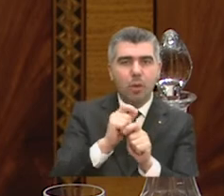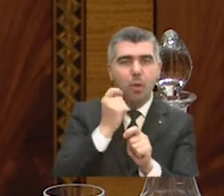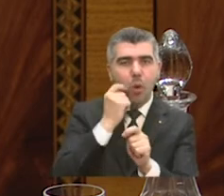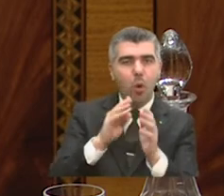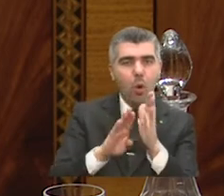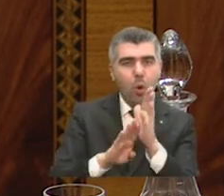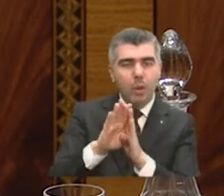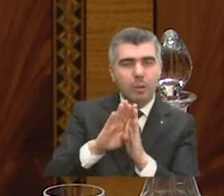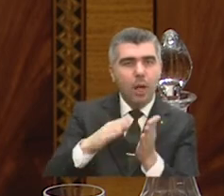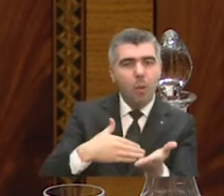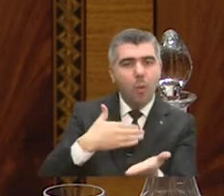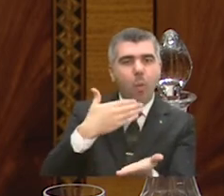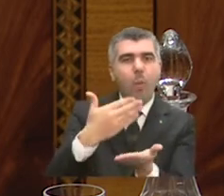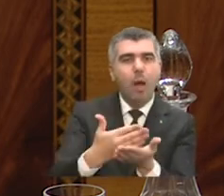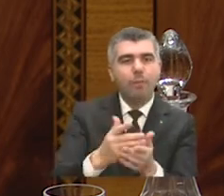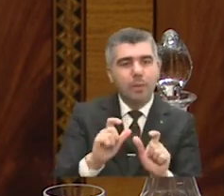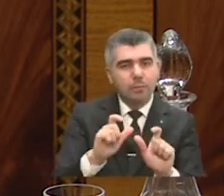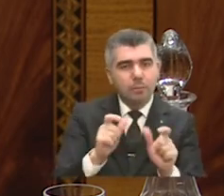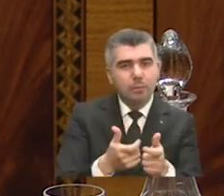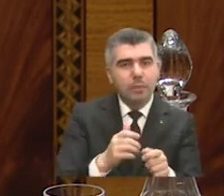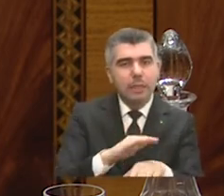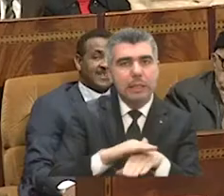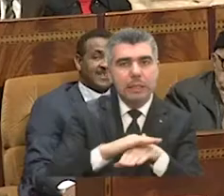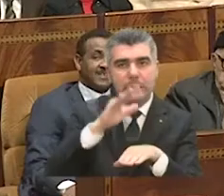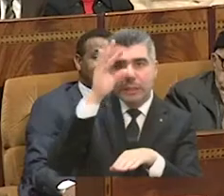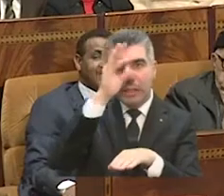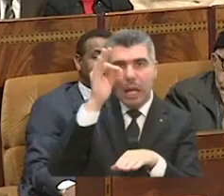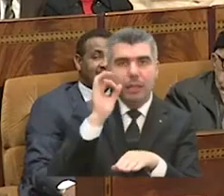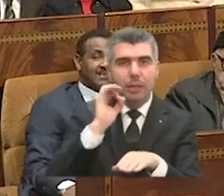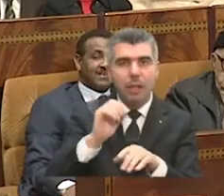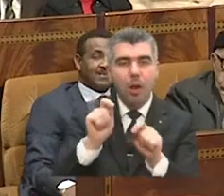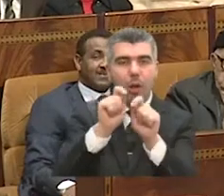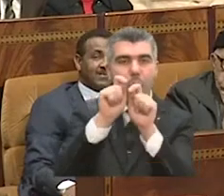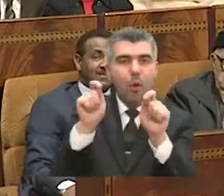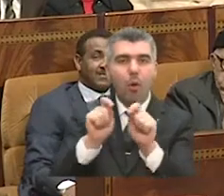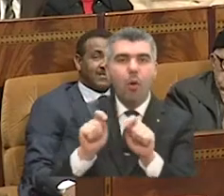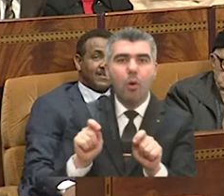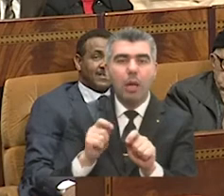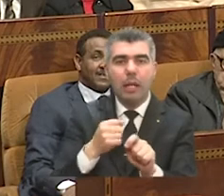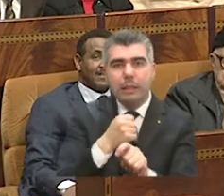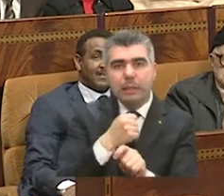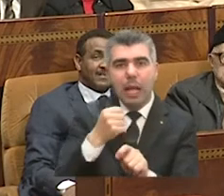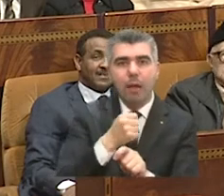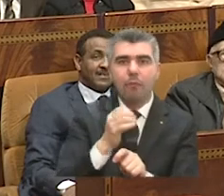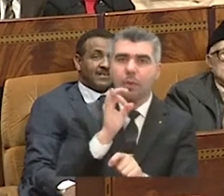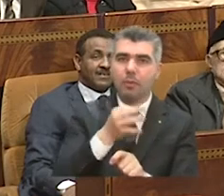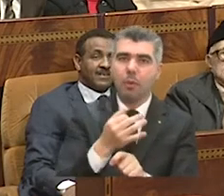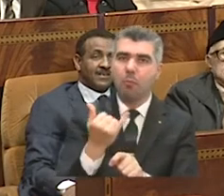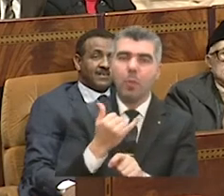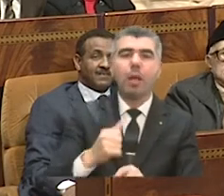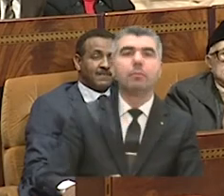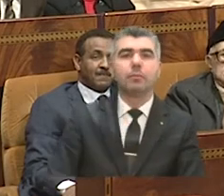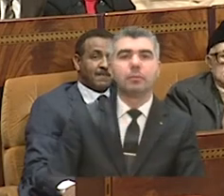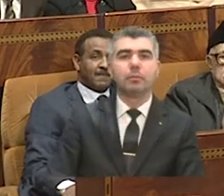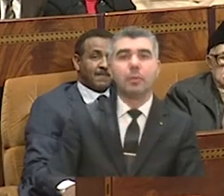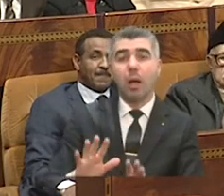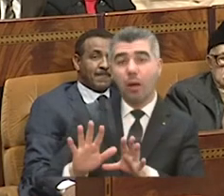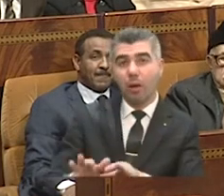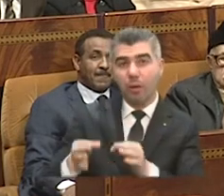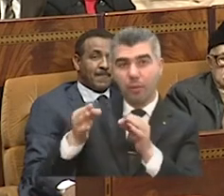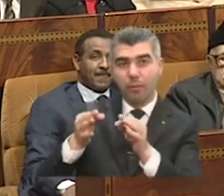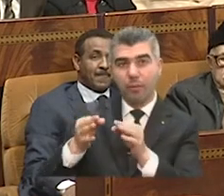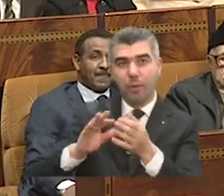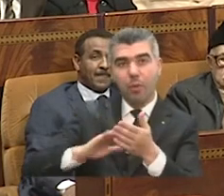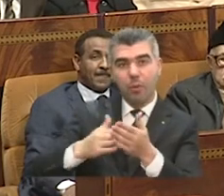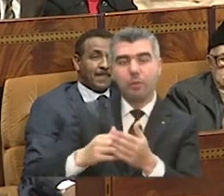démocratie, les droits, l'état de droit et la rupture avec évidemment toute atteinte aux droits et à